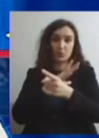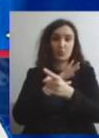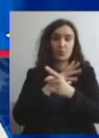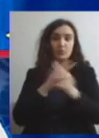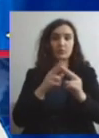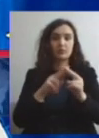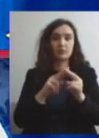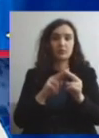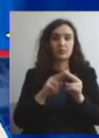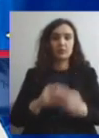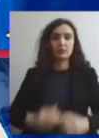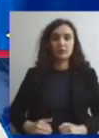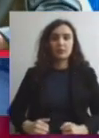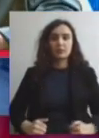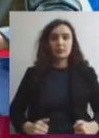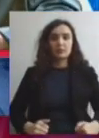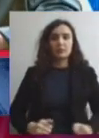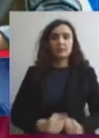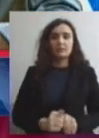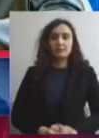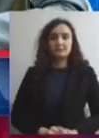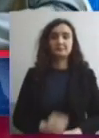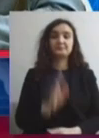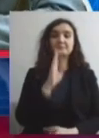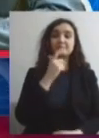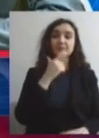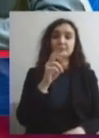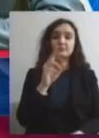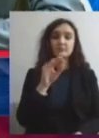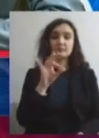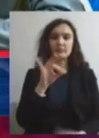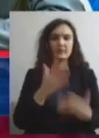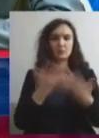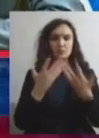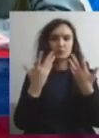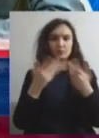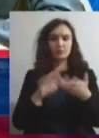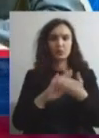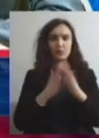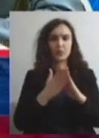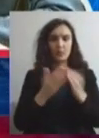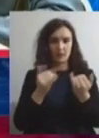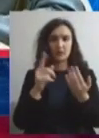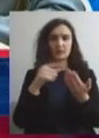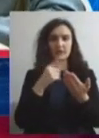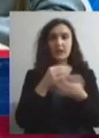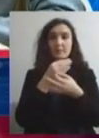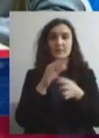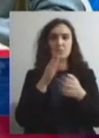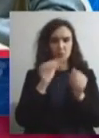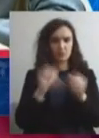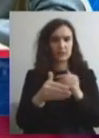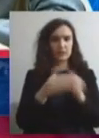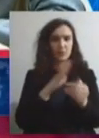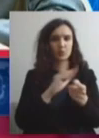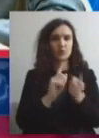ვიდრე იყო მოლოდინი ამ ტალღის. ქაპტან ეკატერინე, რადგან გვაქვს მსუბუქი სცენარი, თუმცა როგორც ახლა თქვი, მიხედვით, მაინც ნებისმიერ დროს შეიძლება